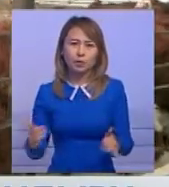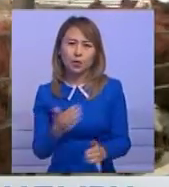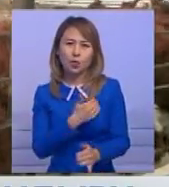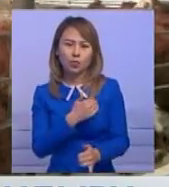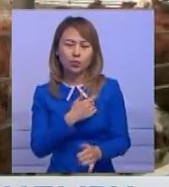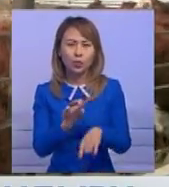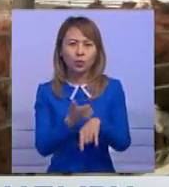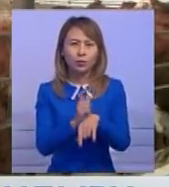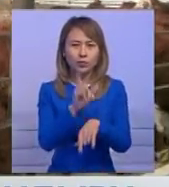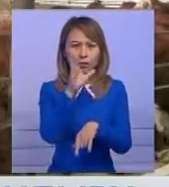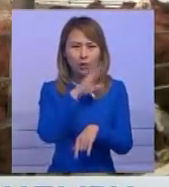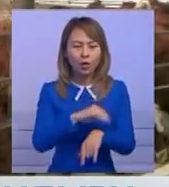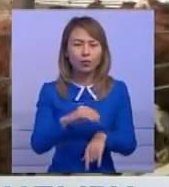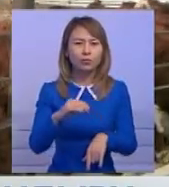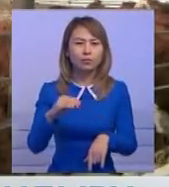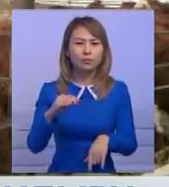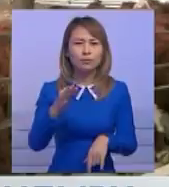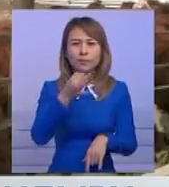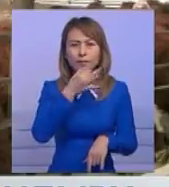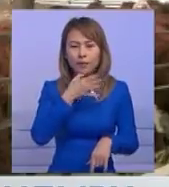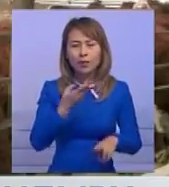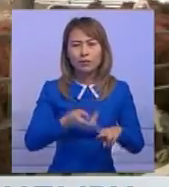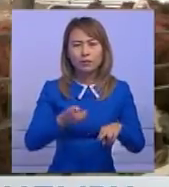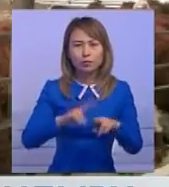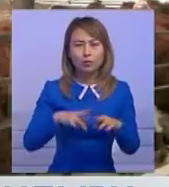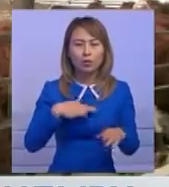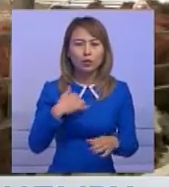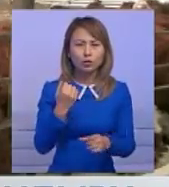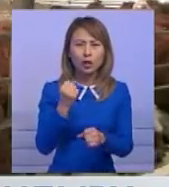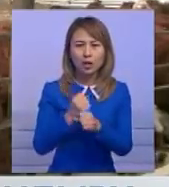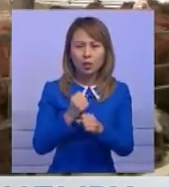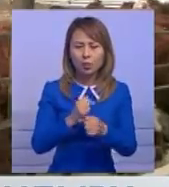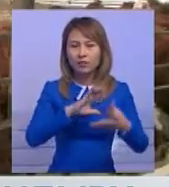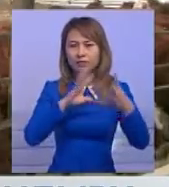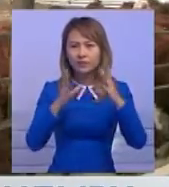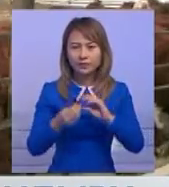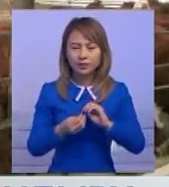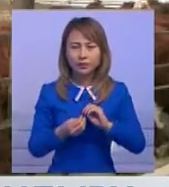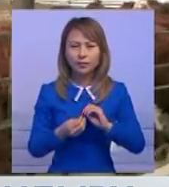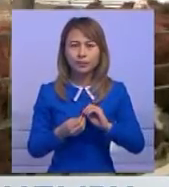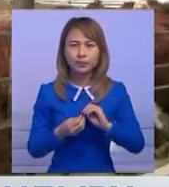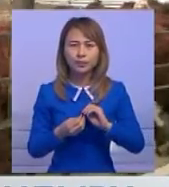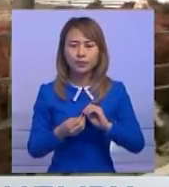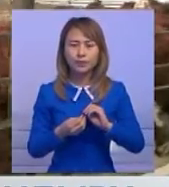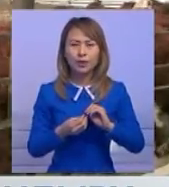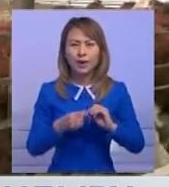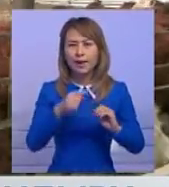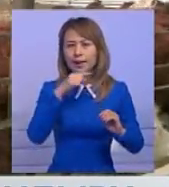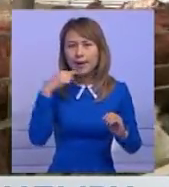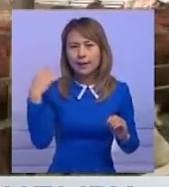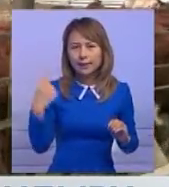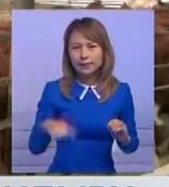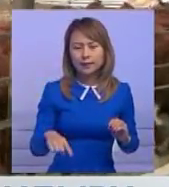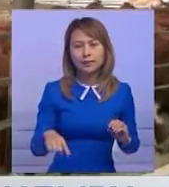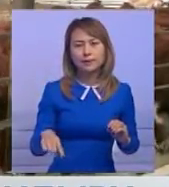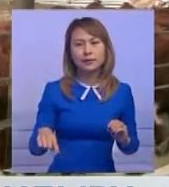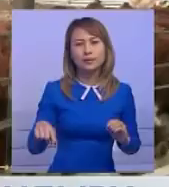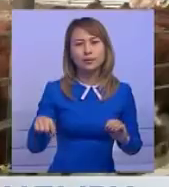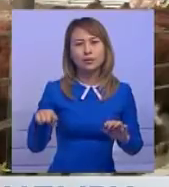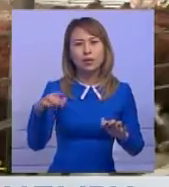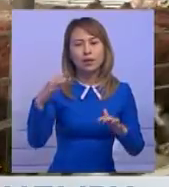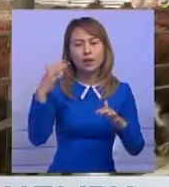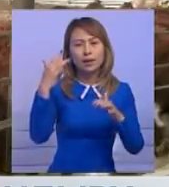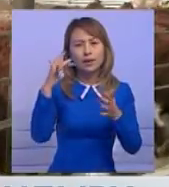мал өте төзімді деп. Сондықтан бүгінгі күнде оған да біз жұмыс жасап жатырмыз. Жалпы біз Ресейге, Орта Азия